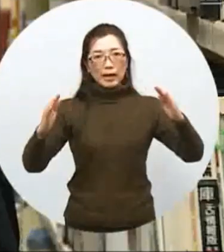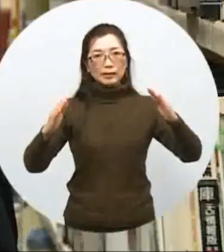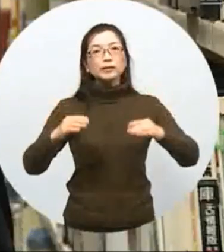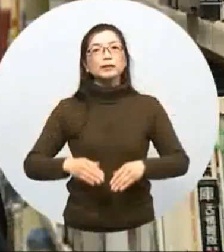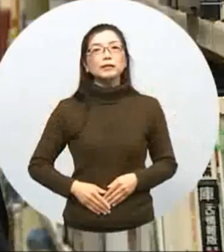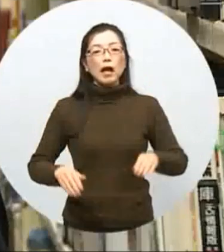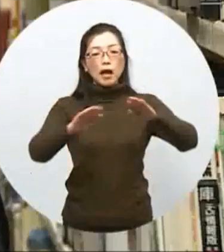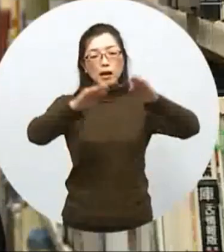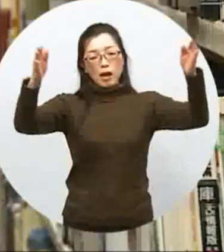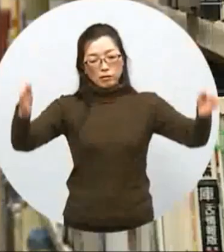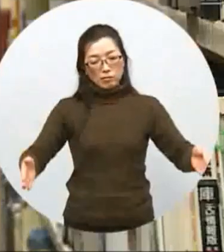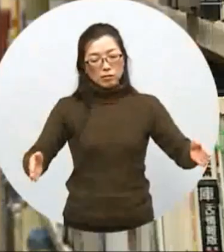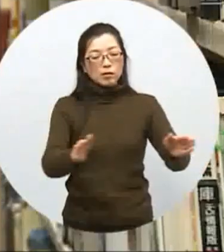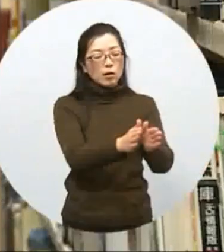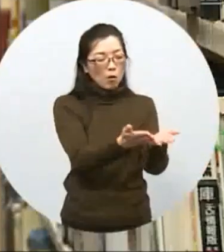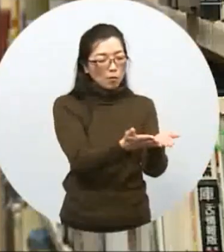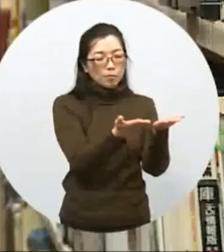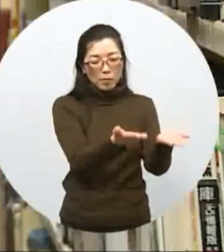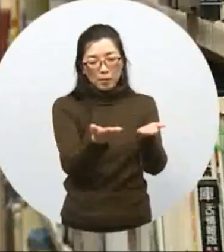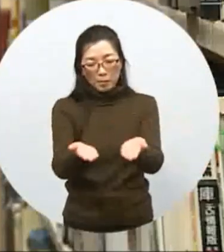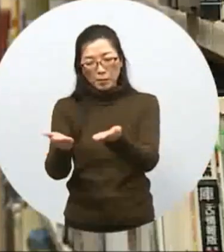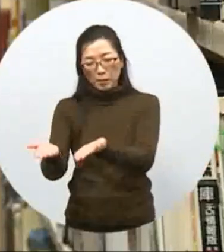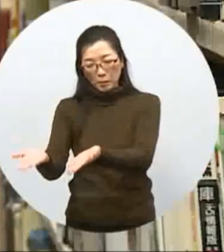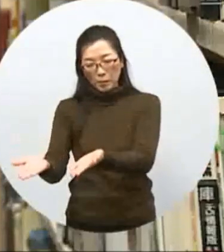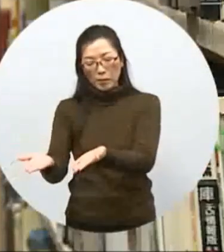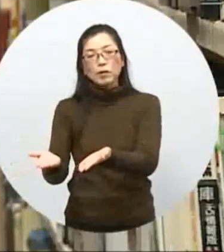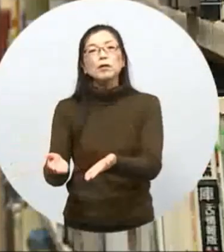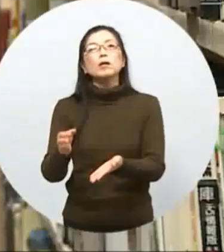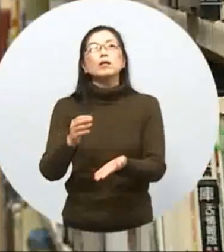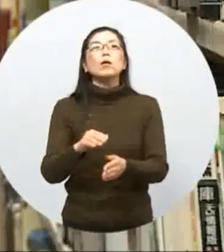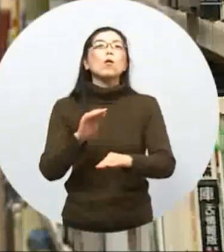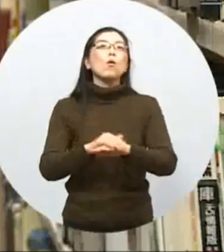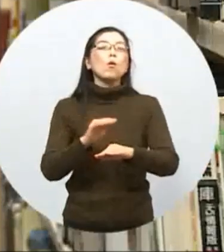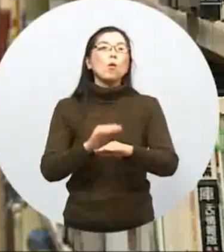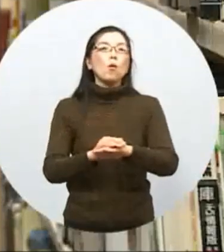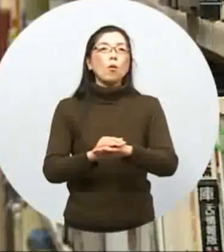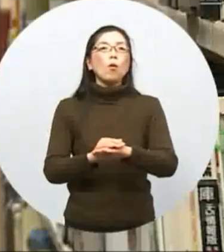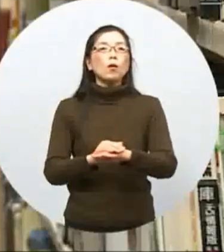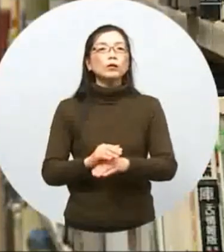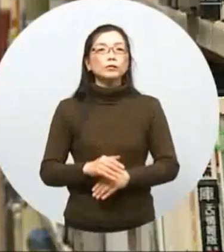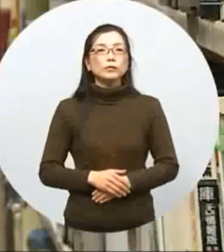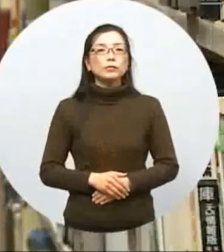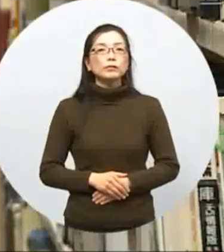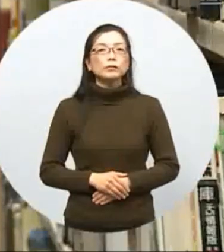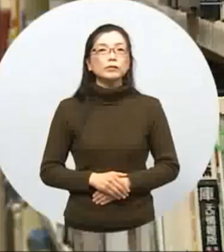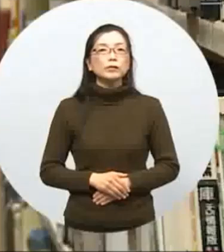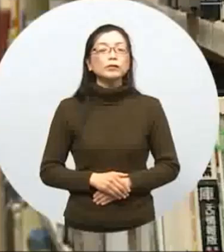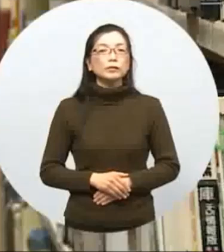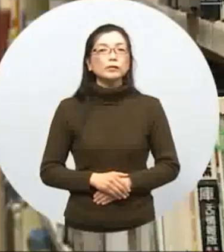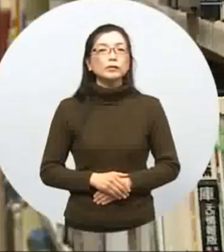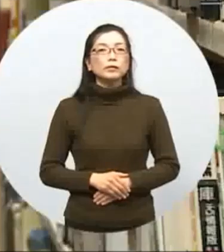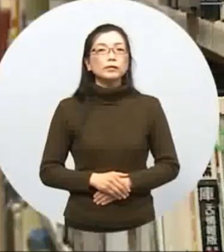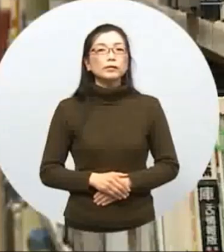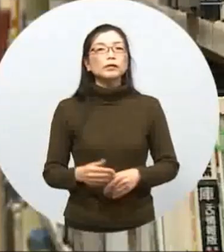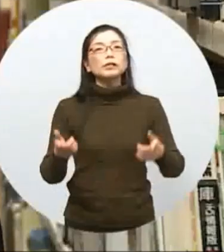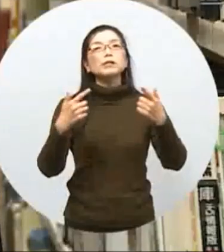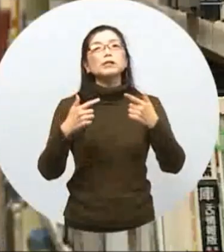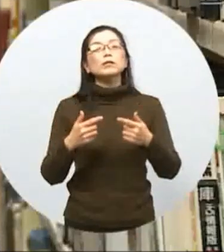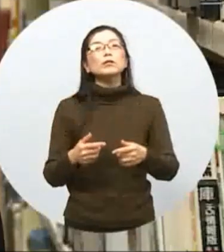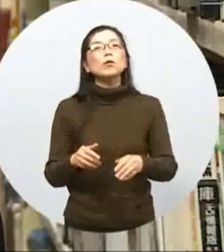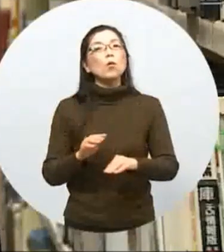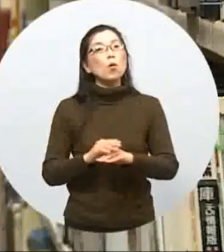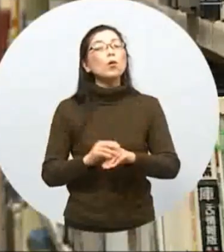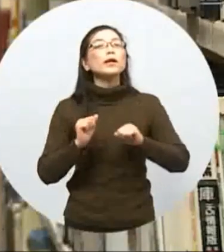皆様にご覧いただいたりとかっていう活用の方法が割と、まあ、この辺りについては一般的だったんです